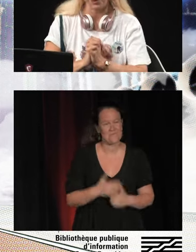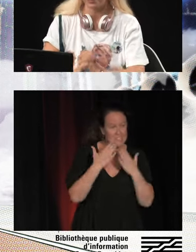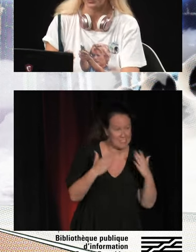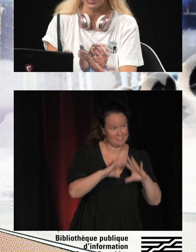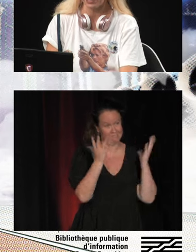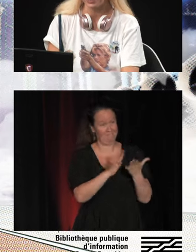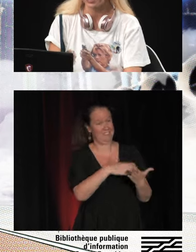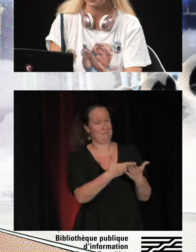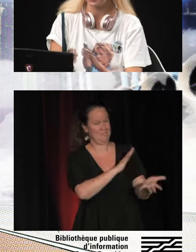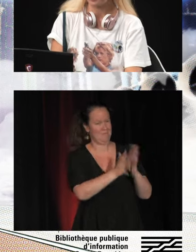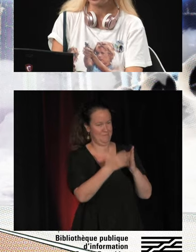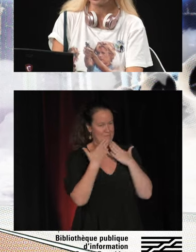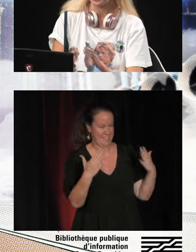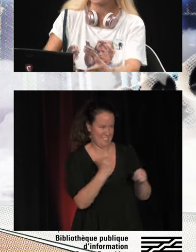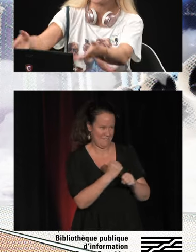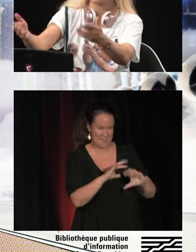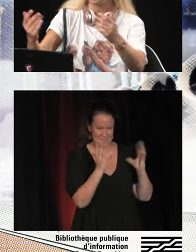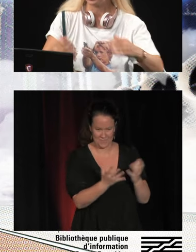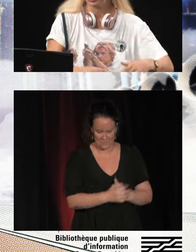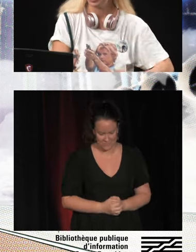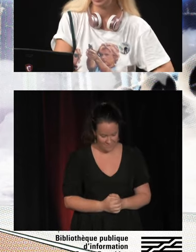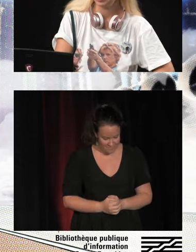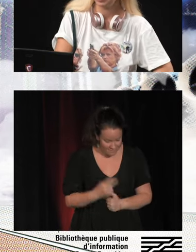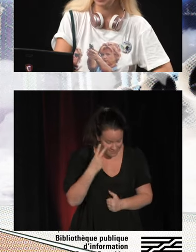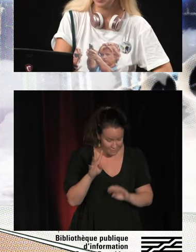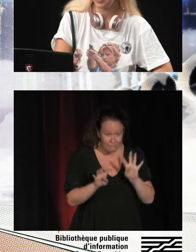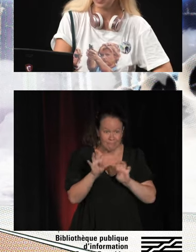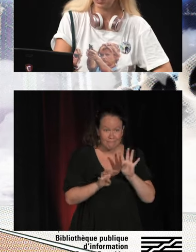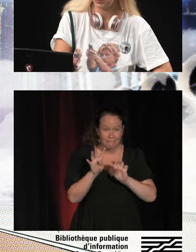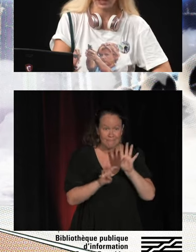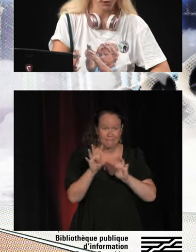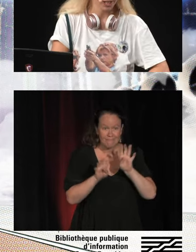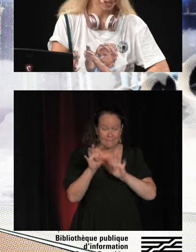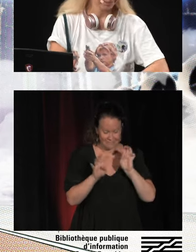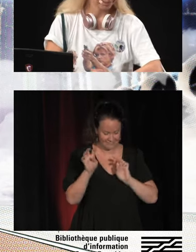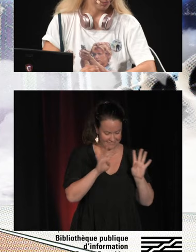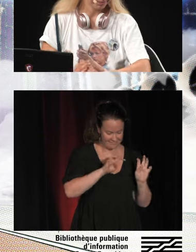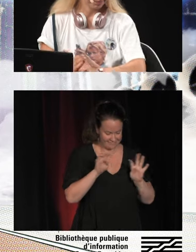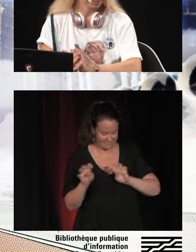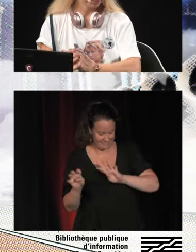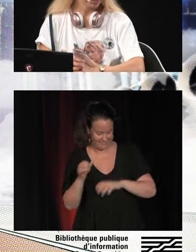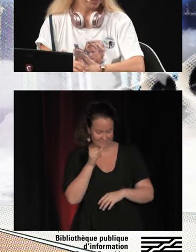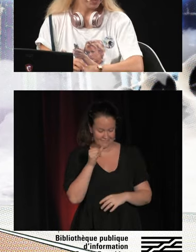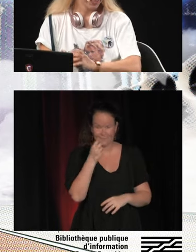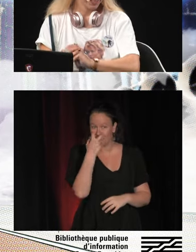merci vraiment pour tout le travail que vous avez fait. Regardez, c'est beau. C'est tous les petits Yoshi.